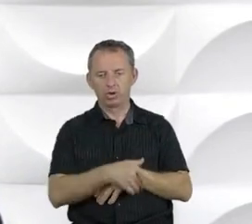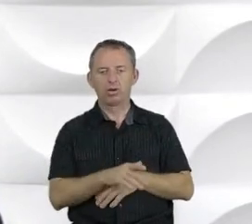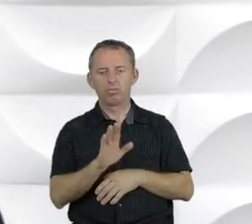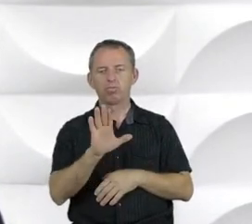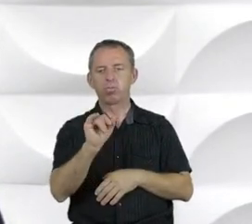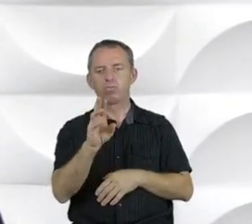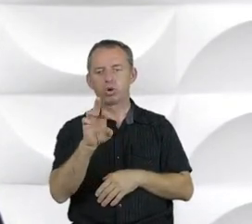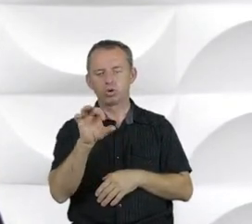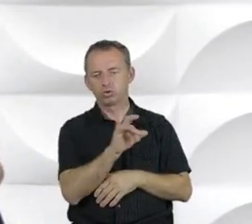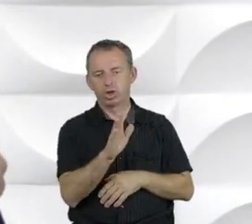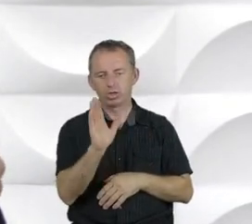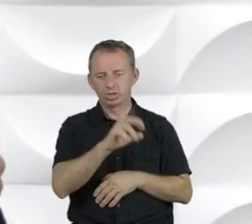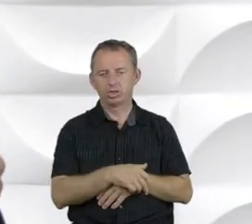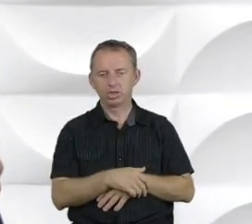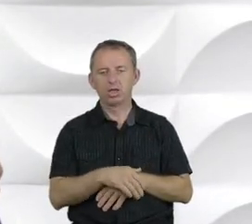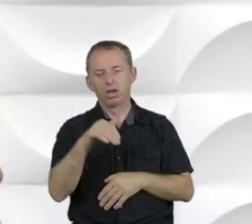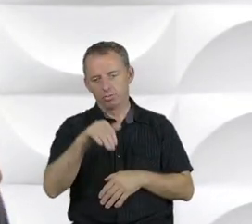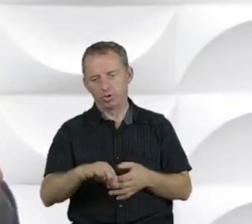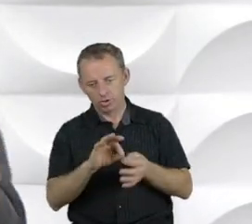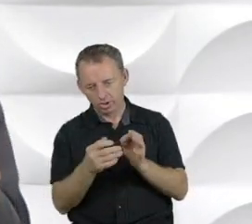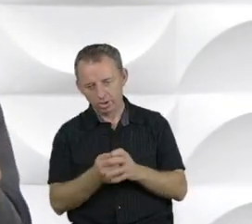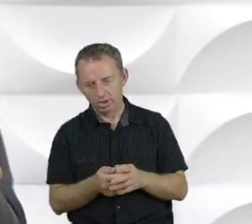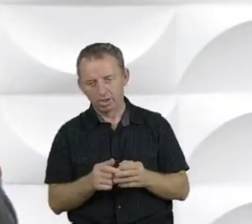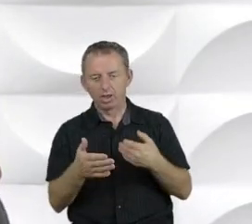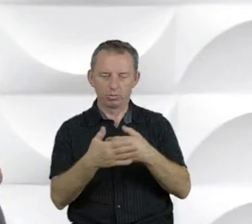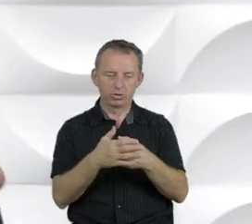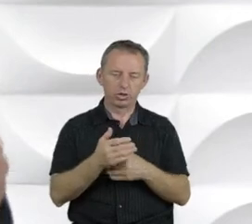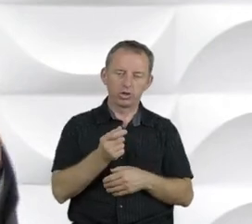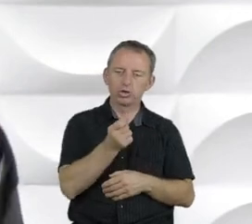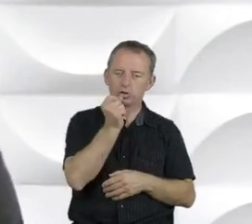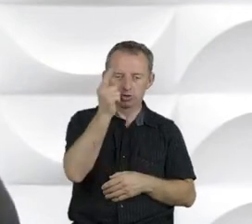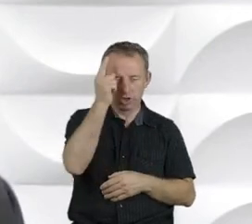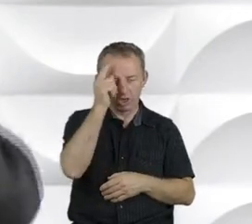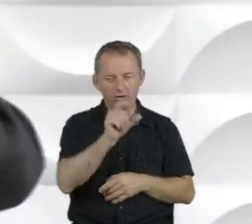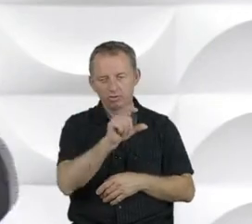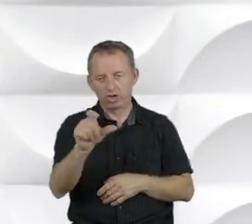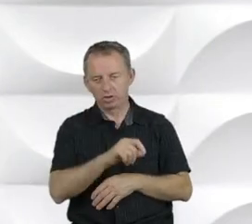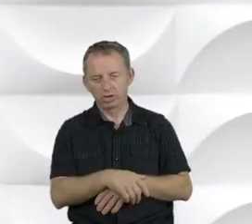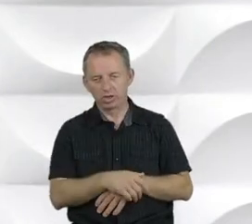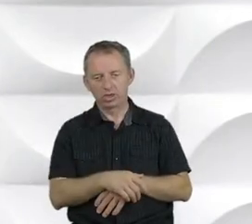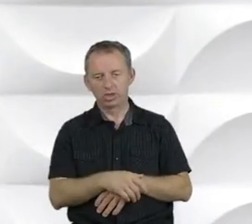bamboszach, może nawet przy śniadaniu, w trakcie